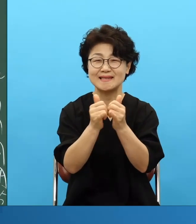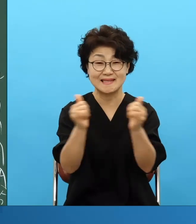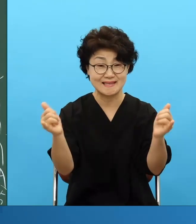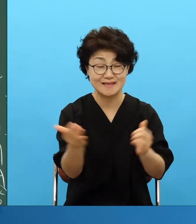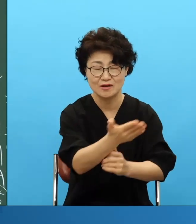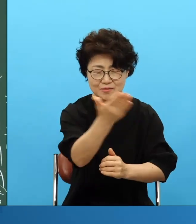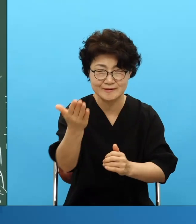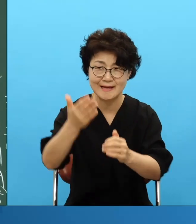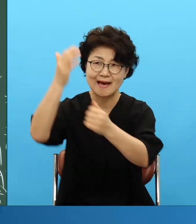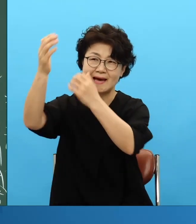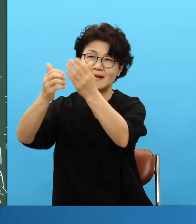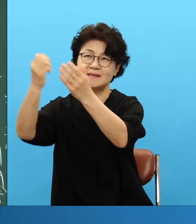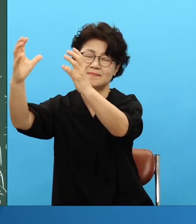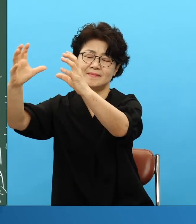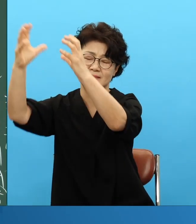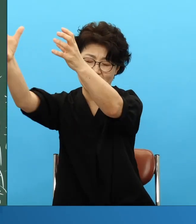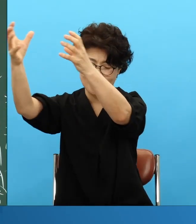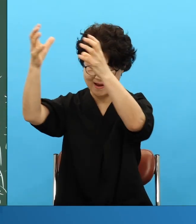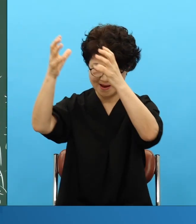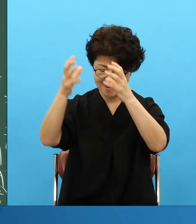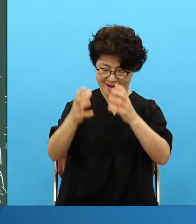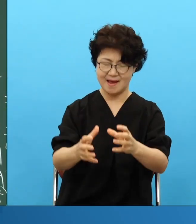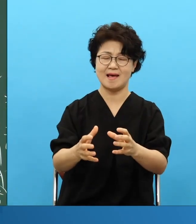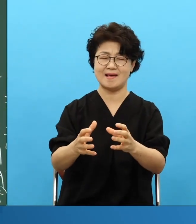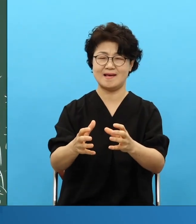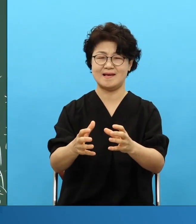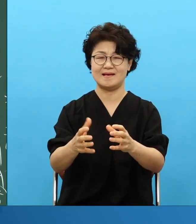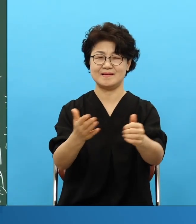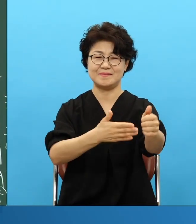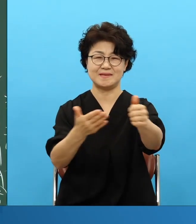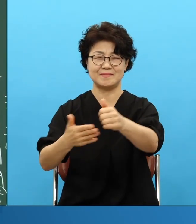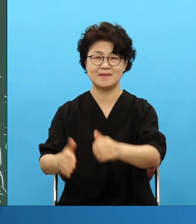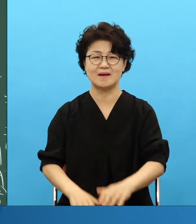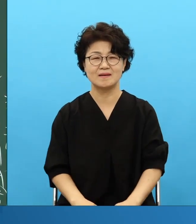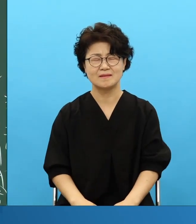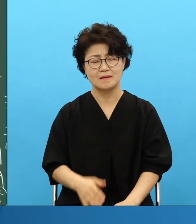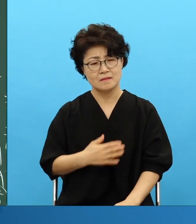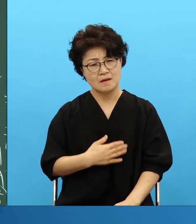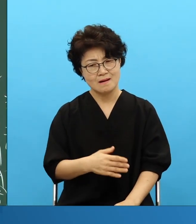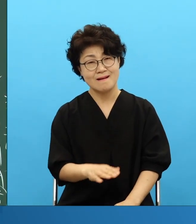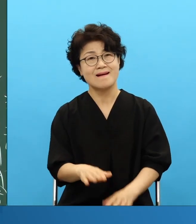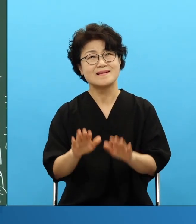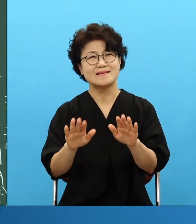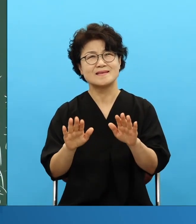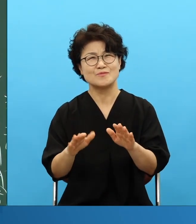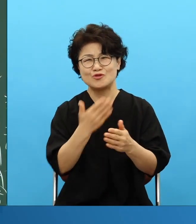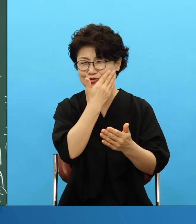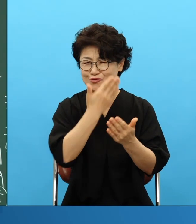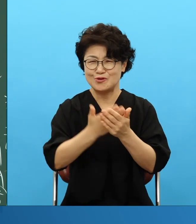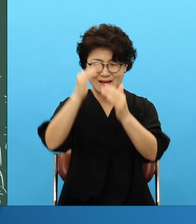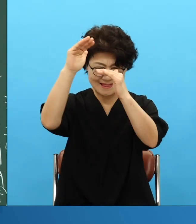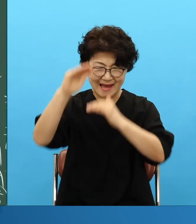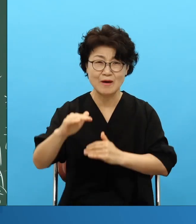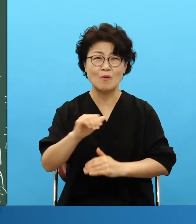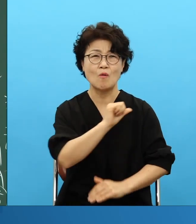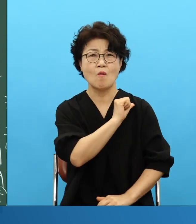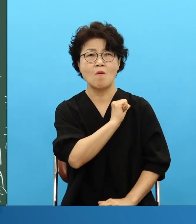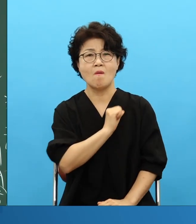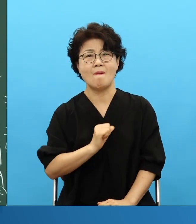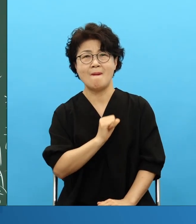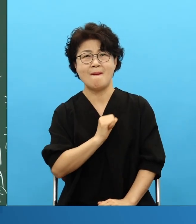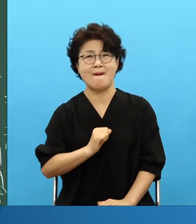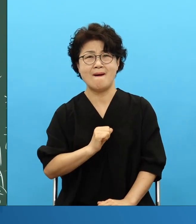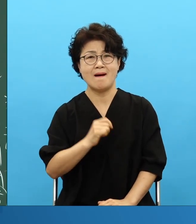of God's kingdom upon you. 오늘 너무 중요하기 때문에 절제를 못해요. 12분 지나갔습니다. And so it's so important when I went over 12